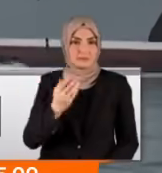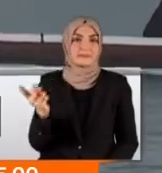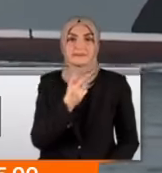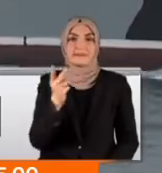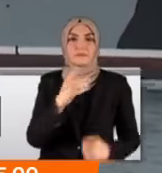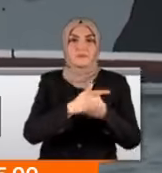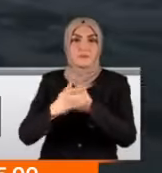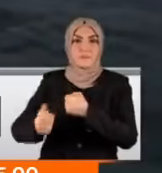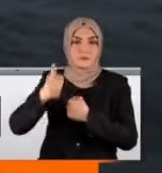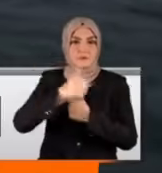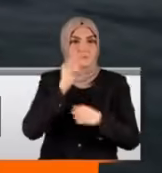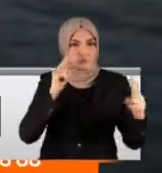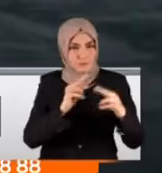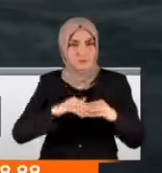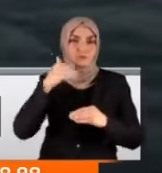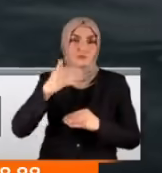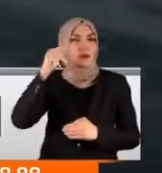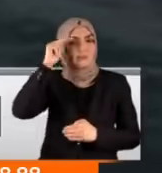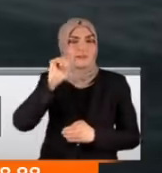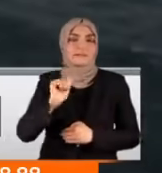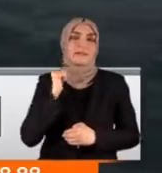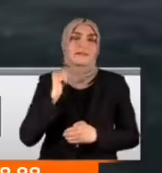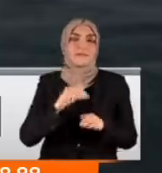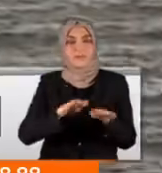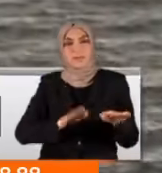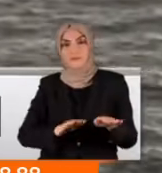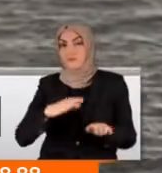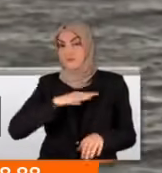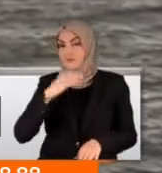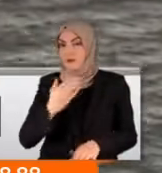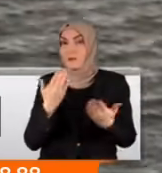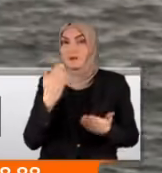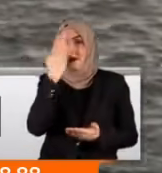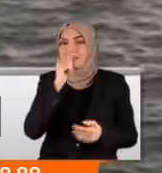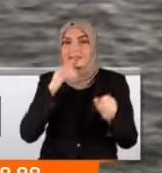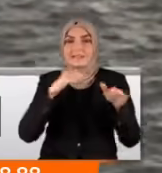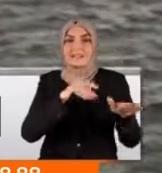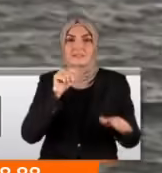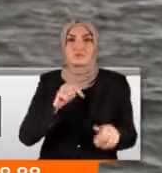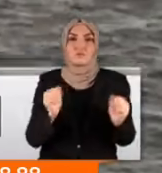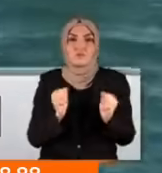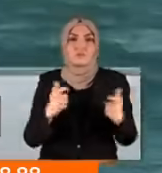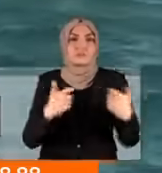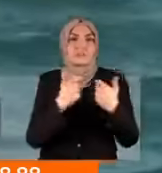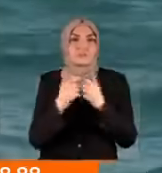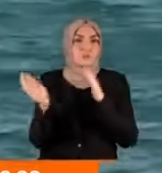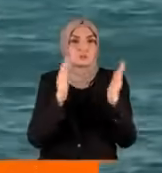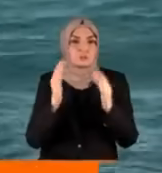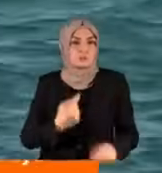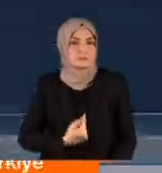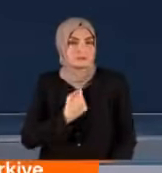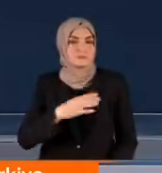görüşmesi sonrası Washington bu kararından geri adım attı ancak Karadeniz'de Soğuk Savaş müzikleri hala hissediliyor